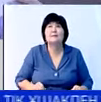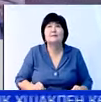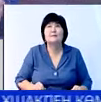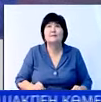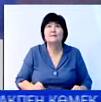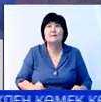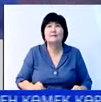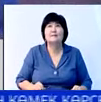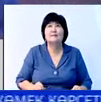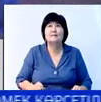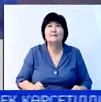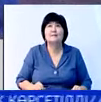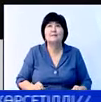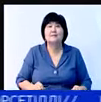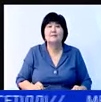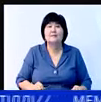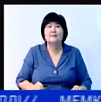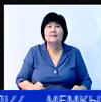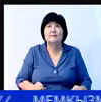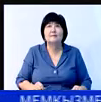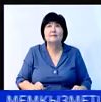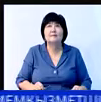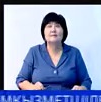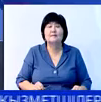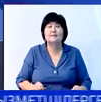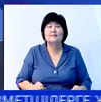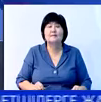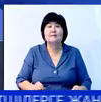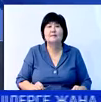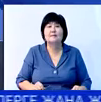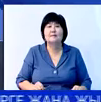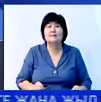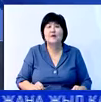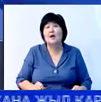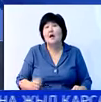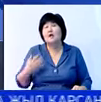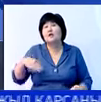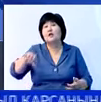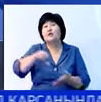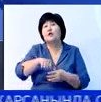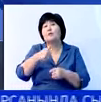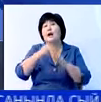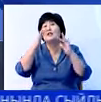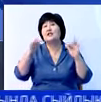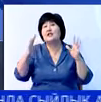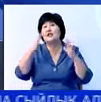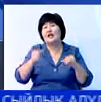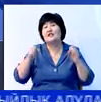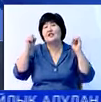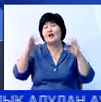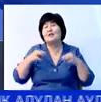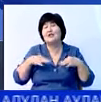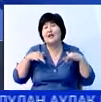Нұрмахан, Шыңғысхан Абаев, Қанат Махамбетов, Қызылорда телеарнасы. Сыр төрінде Бас Шыршаның шамы салтанатты түрде